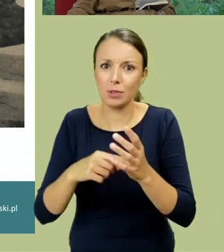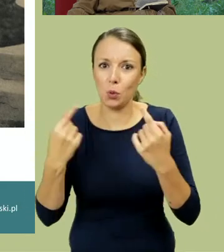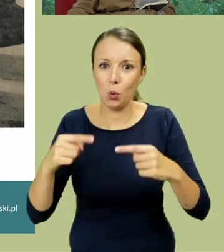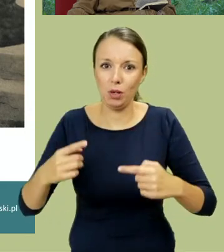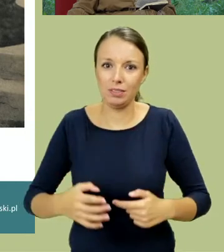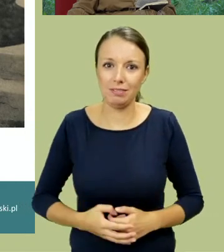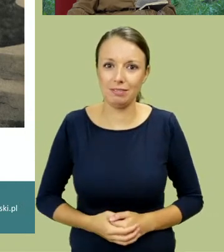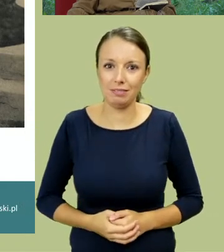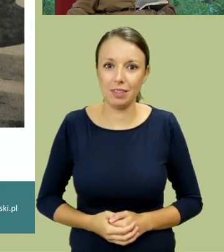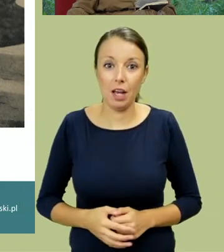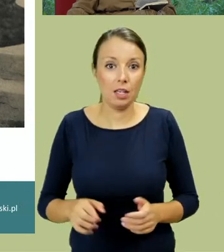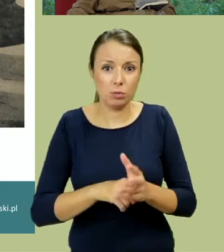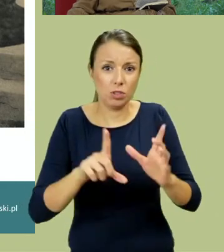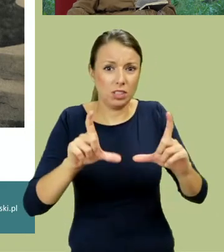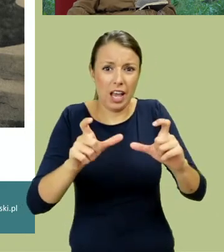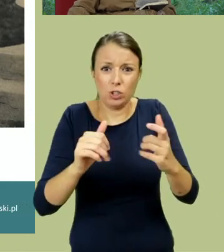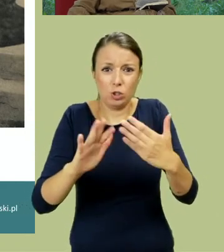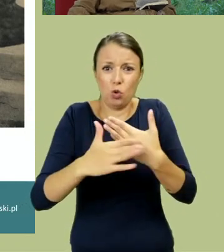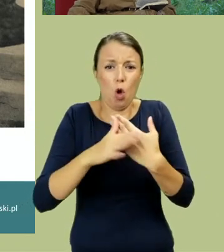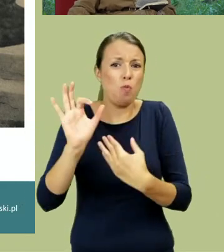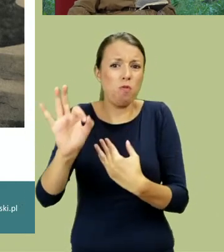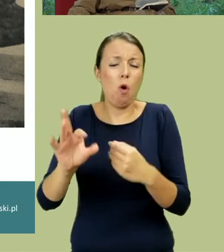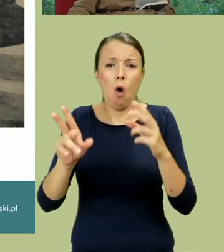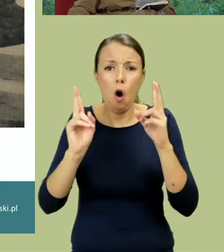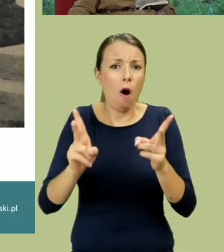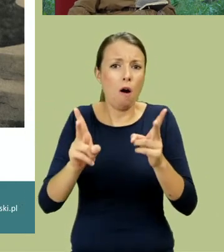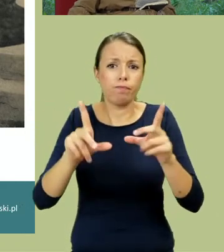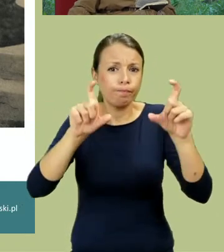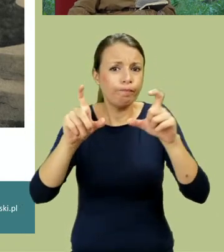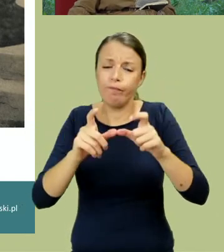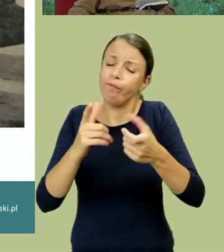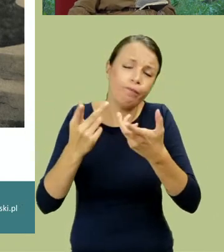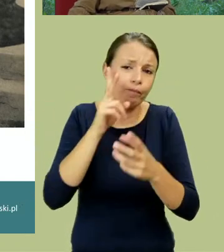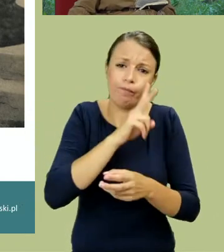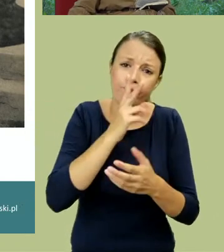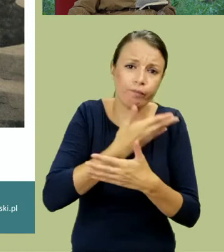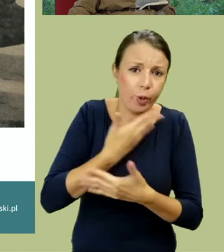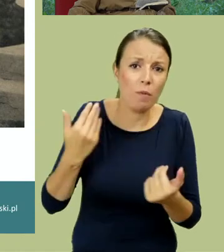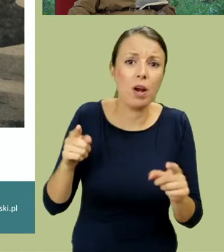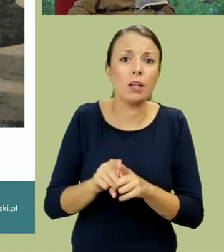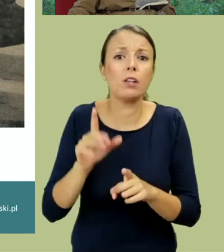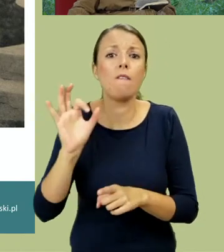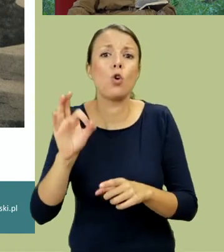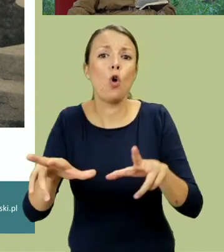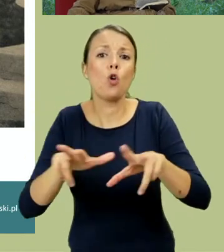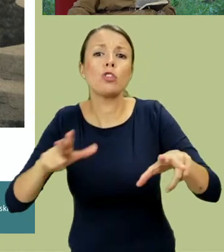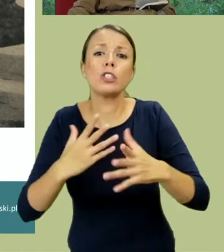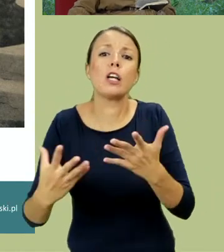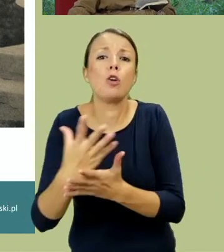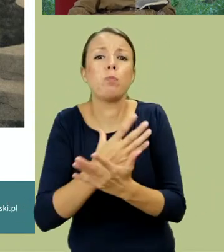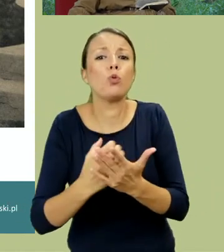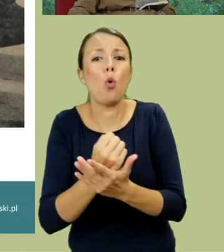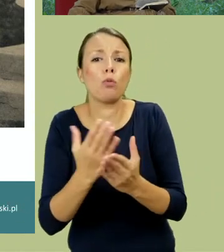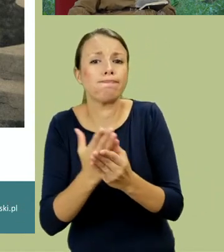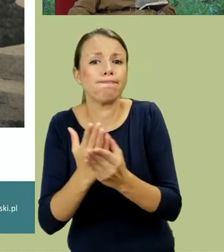nie trafiliśmy i też w zbiorach rodzinnych takiego zdjęcia nie ma, więc myślę, że po prostu